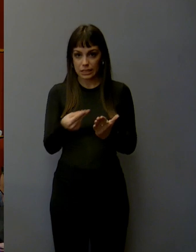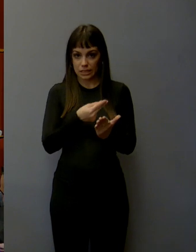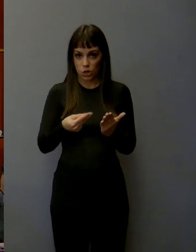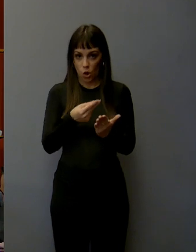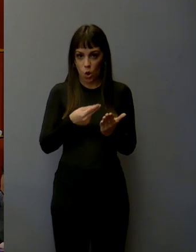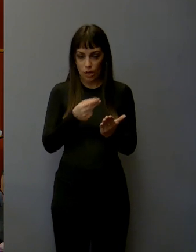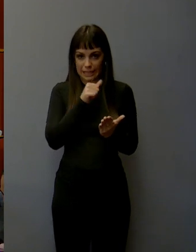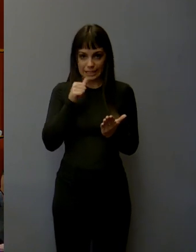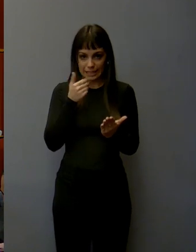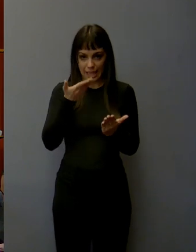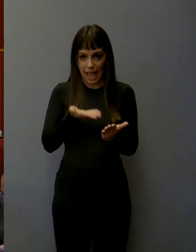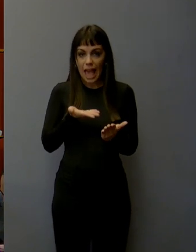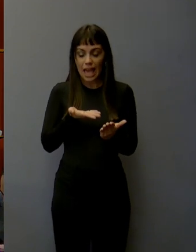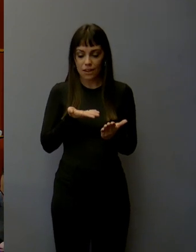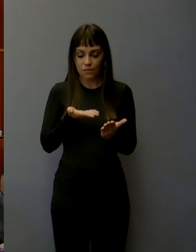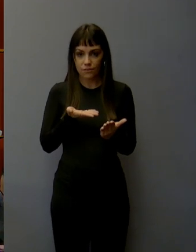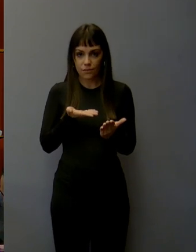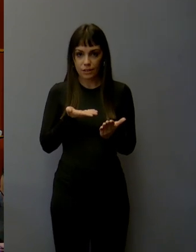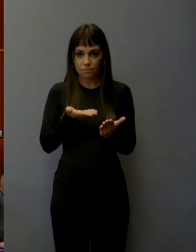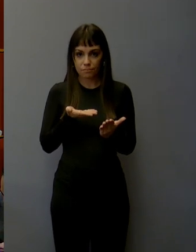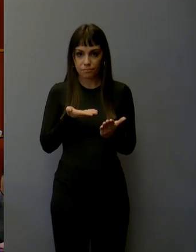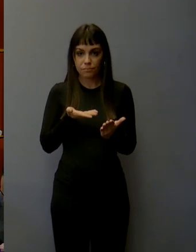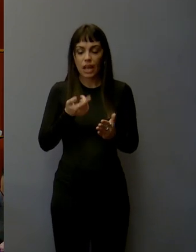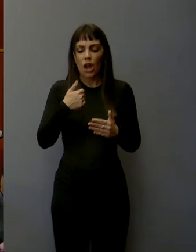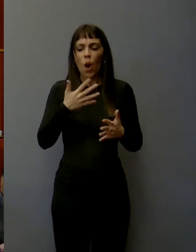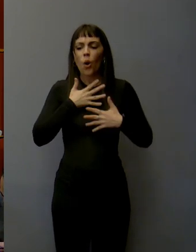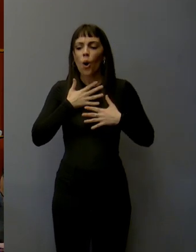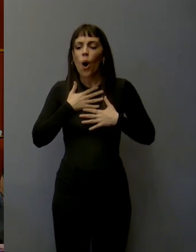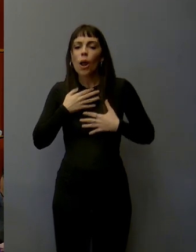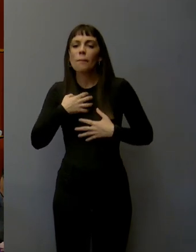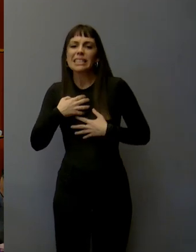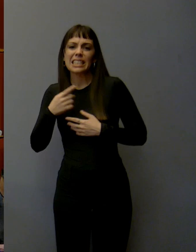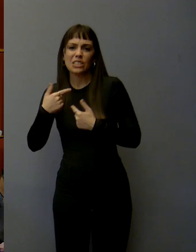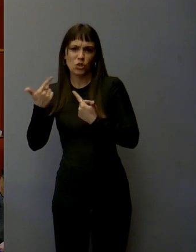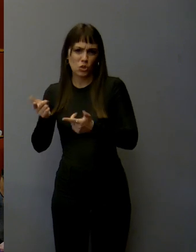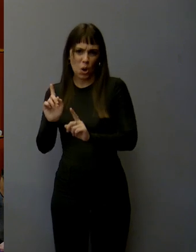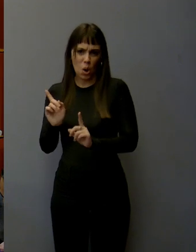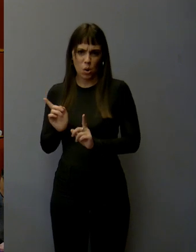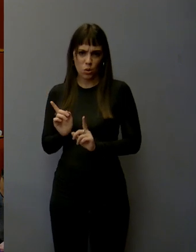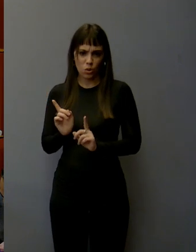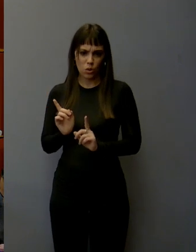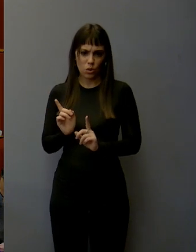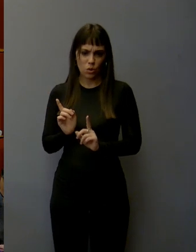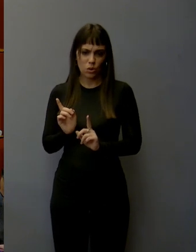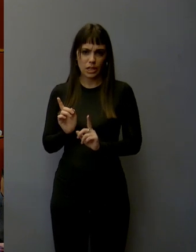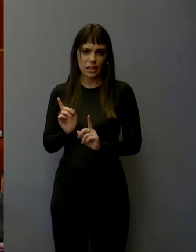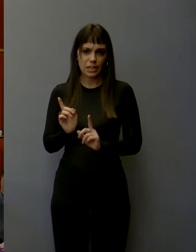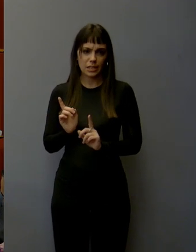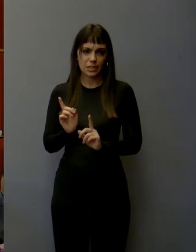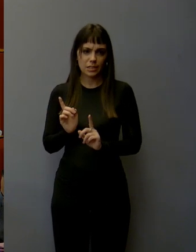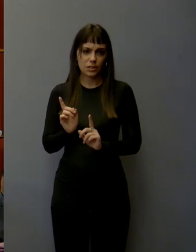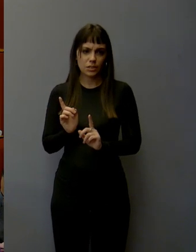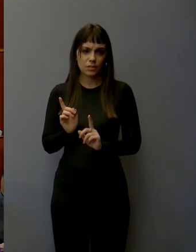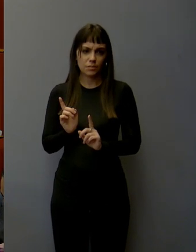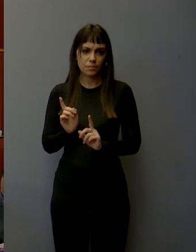programmazione non ne faccio una colpa neanche simile assessori che rispetto alla proiezione forse del loro lavoro ridotta all'ordinare